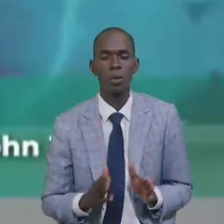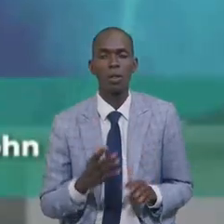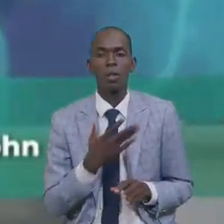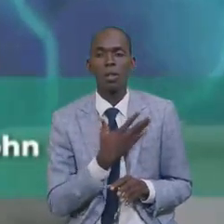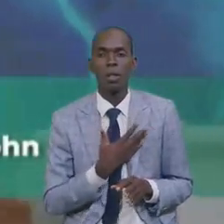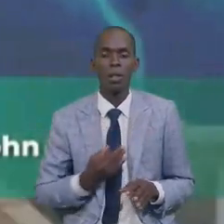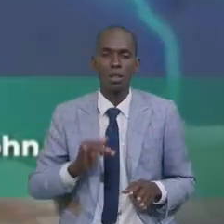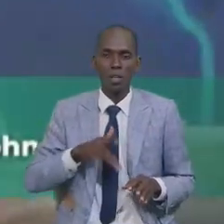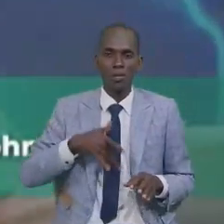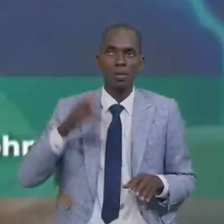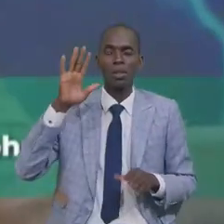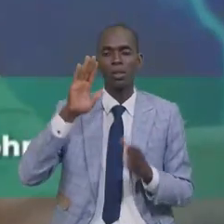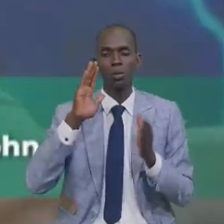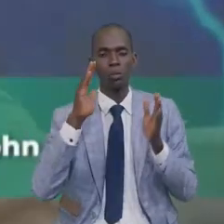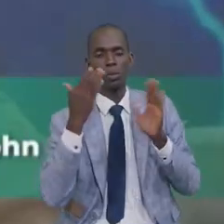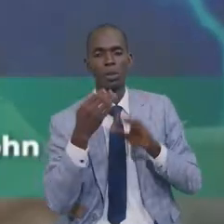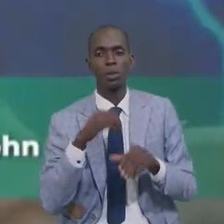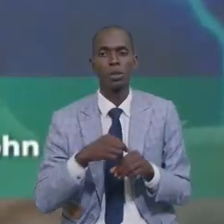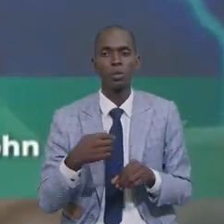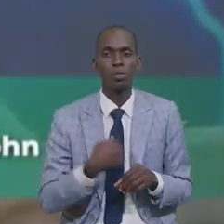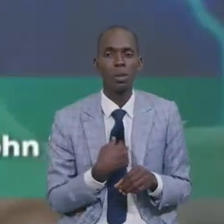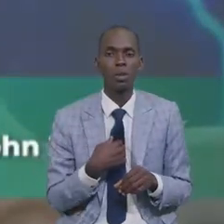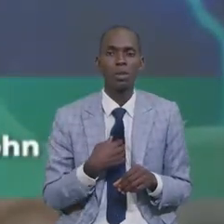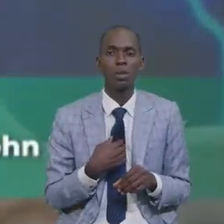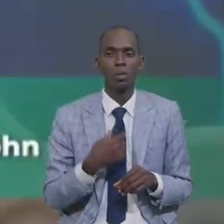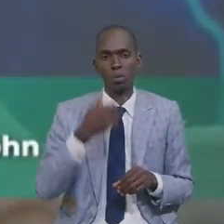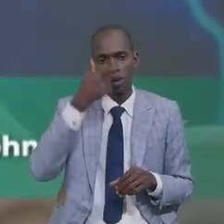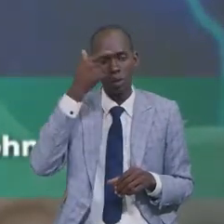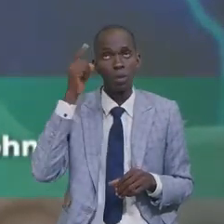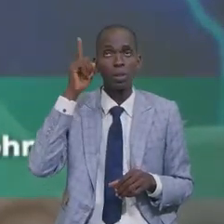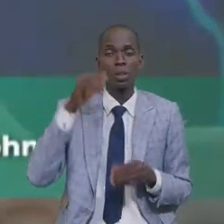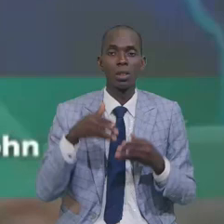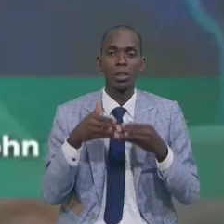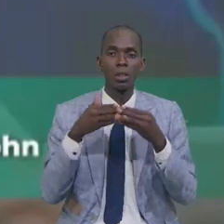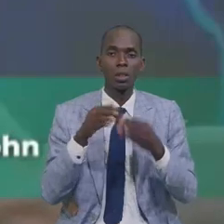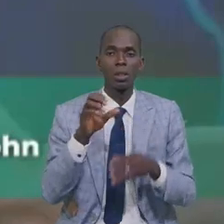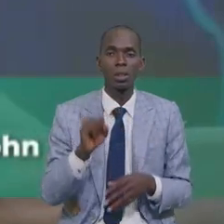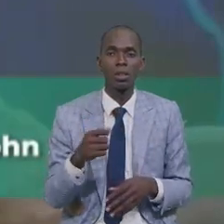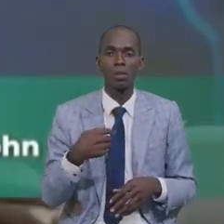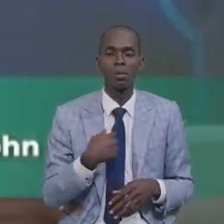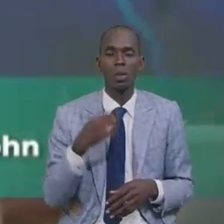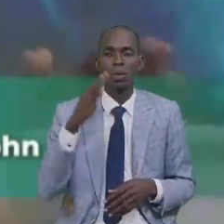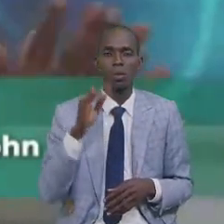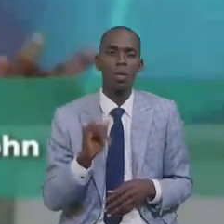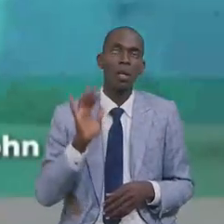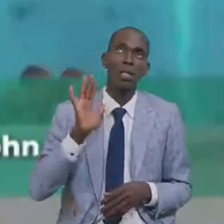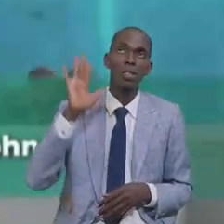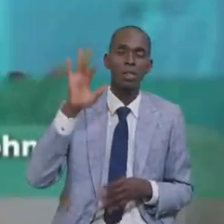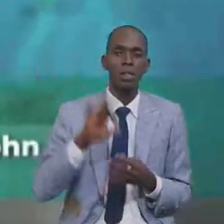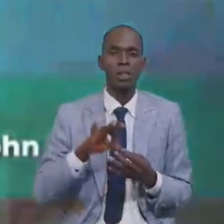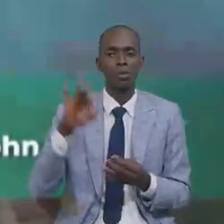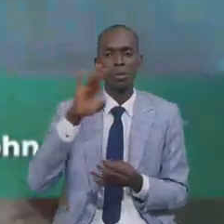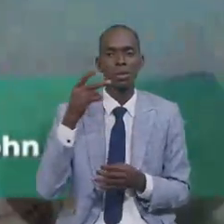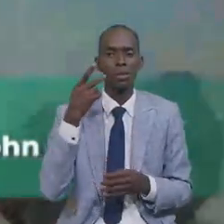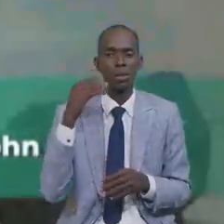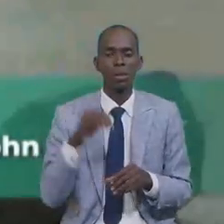Sa présence est dans... Je lui fais connaître parce qu'il conduit par son